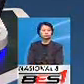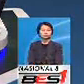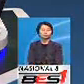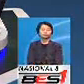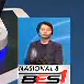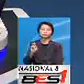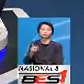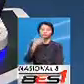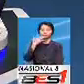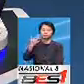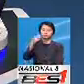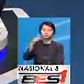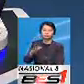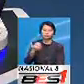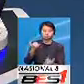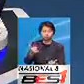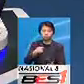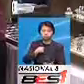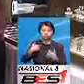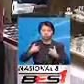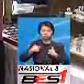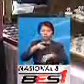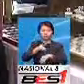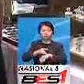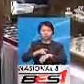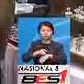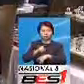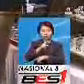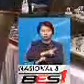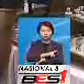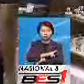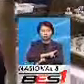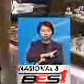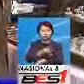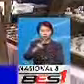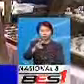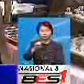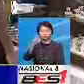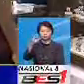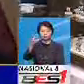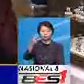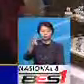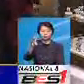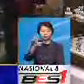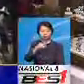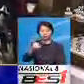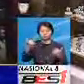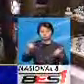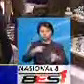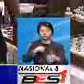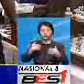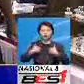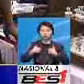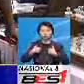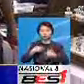Baik, terima kasih rakan sugah di studio. Saya kini masih lagi berada di Hari Kraf Kebangsaan bagi tahun 2016. Dan ketika ini saya berada